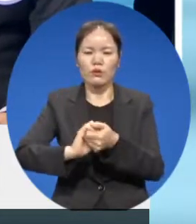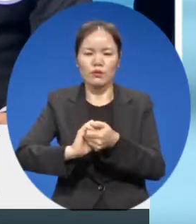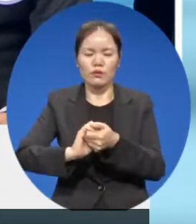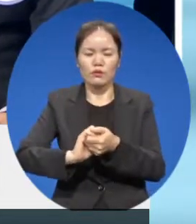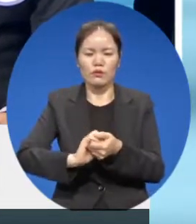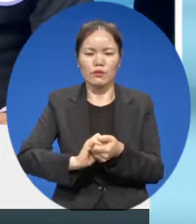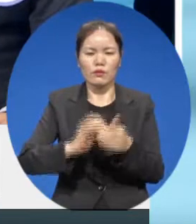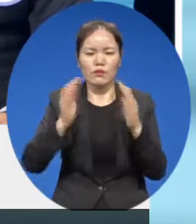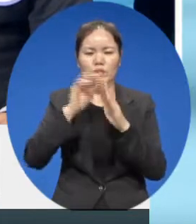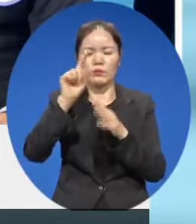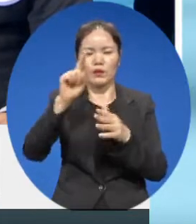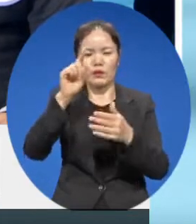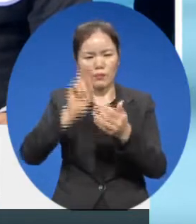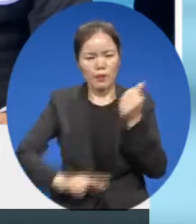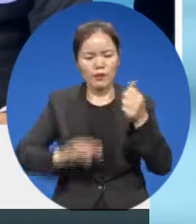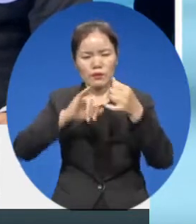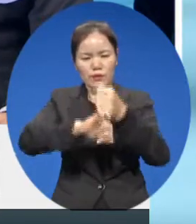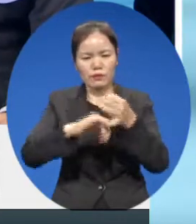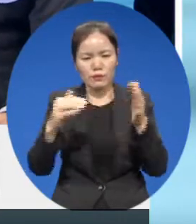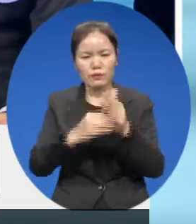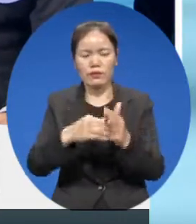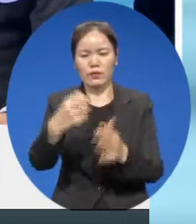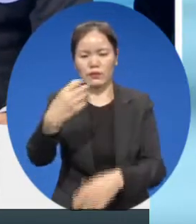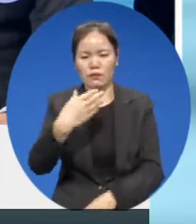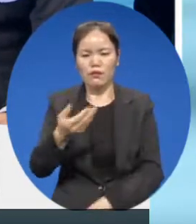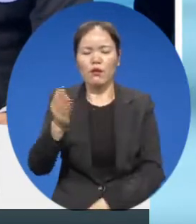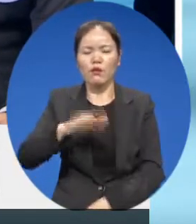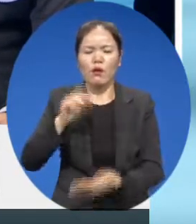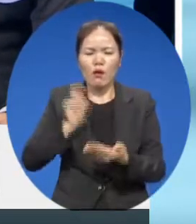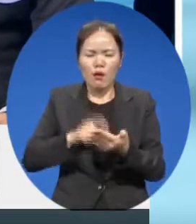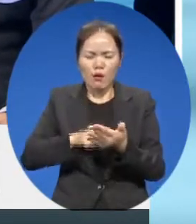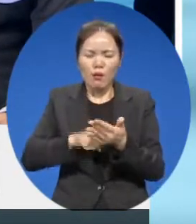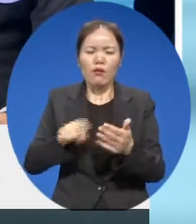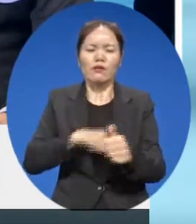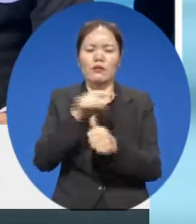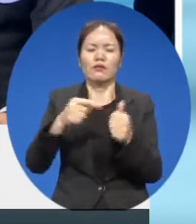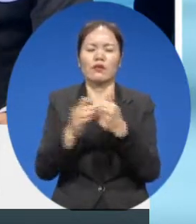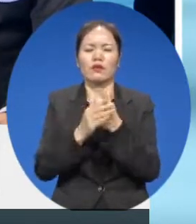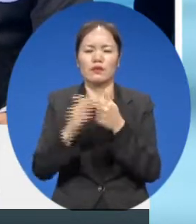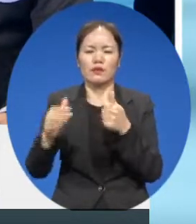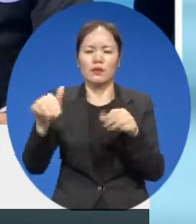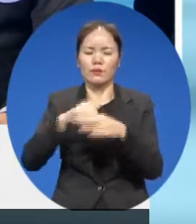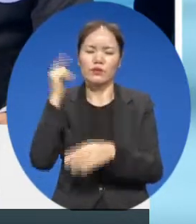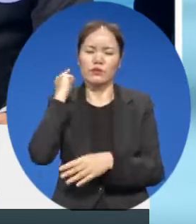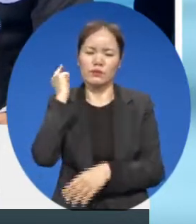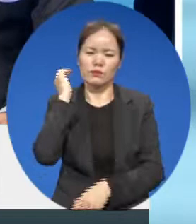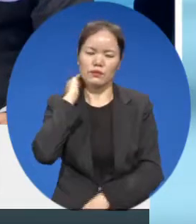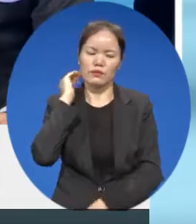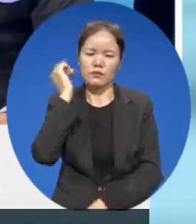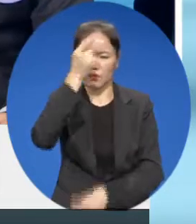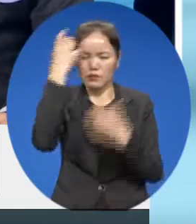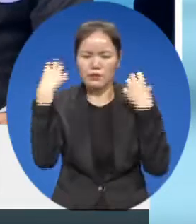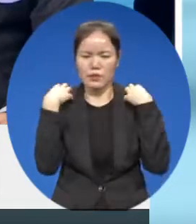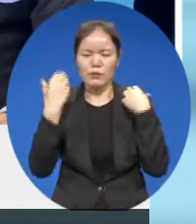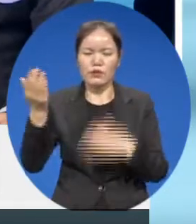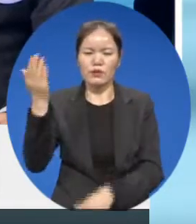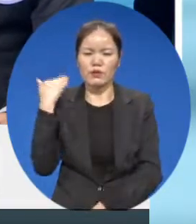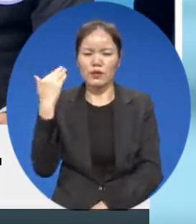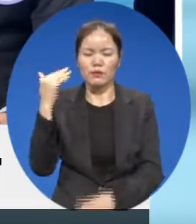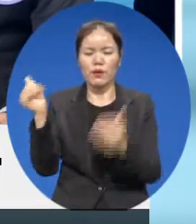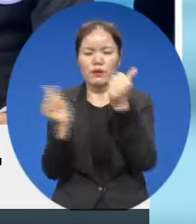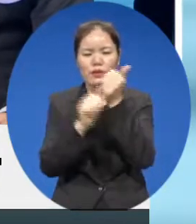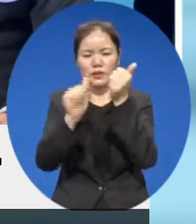했다 이런 약속을 받았다고 했습니다만 5주 급함 에어 문제는 정부가 사실 지난번 부동산대책 이후로 차장급 이상의 고위